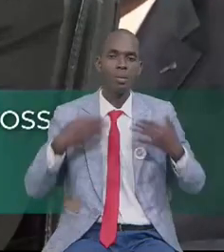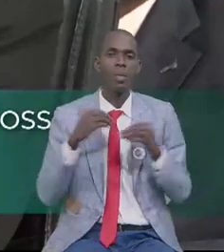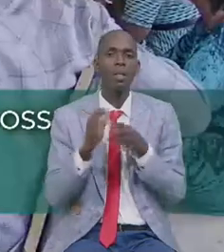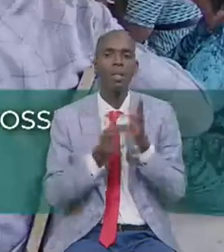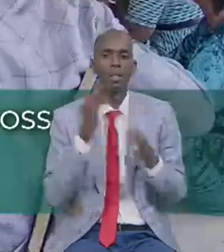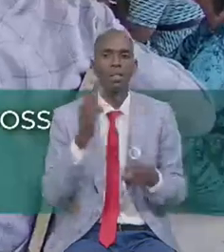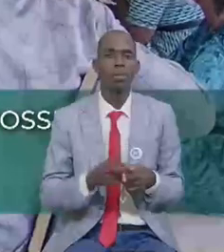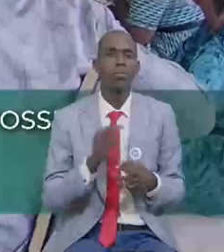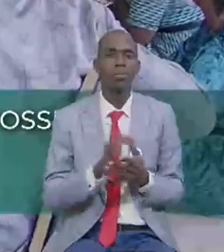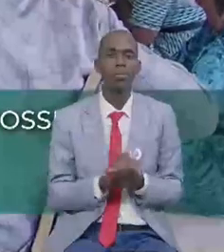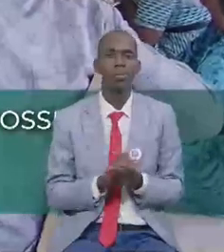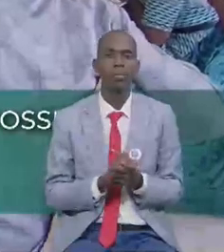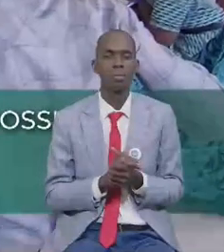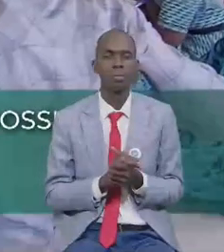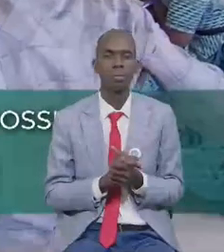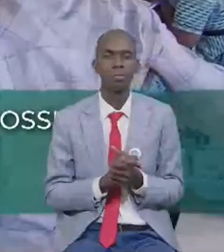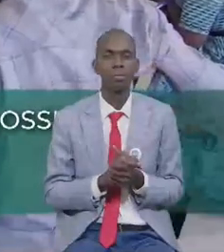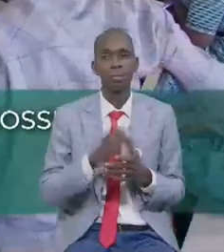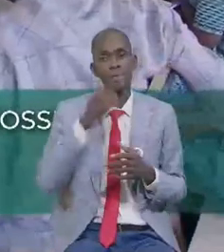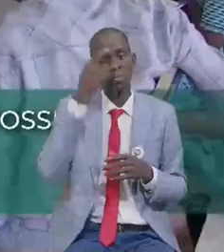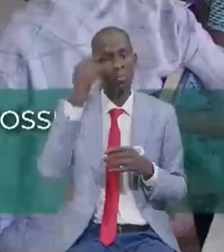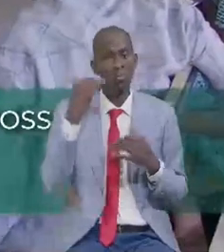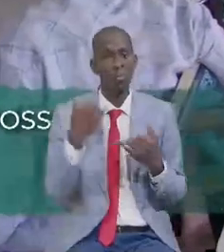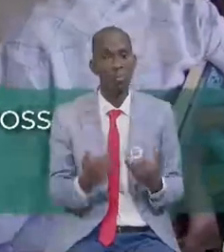Jésus. Maintenant,